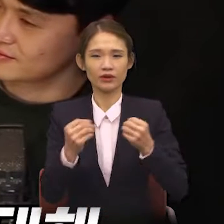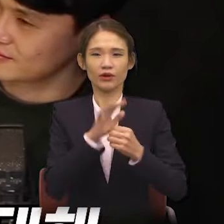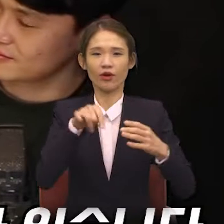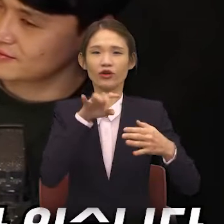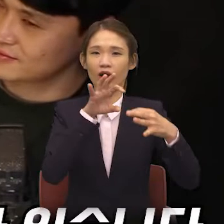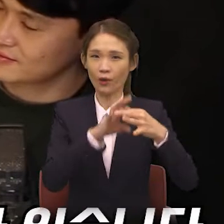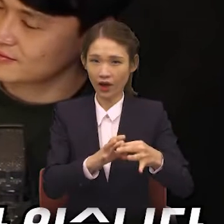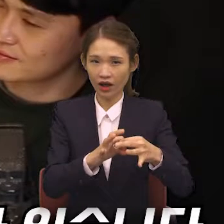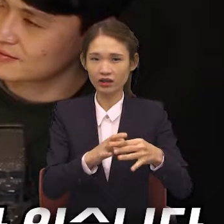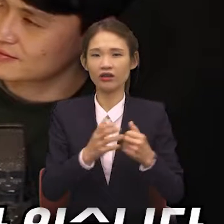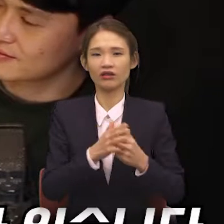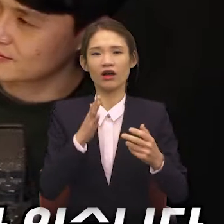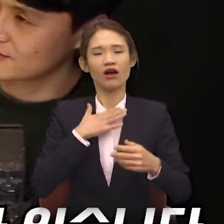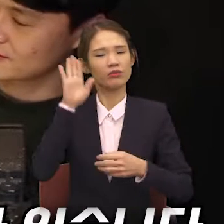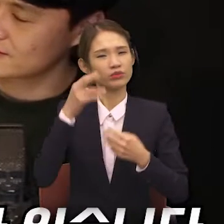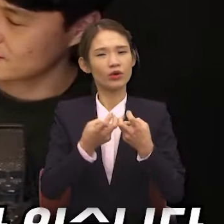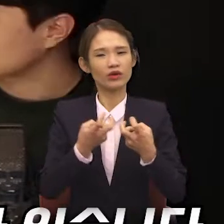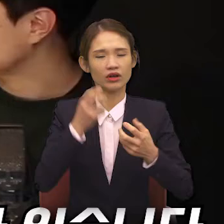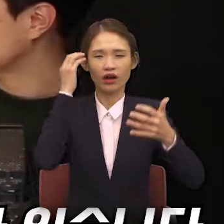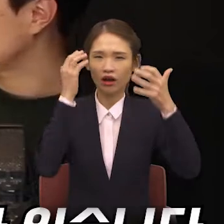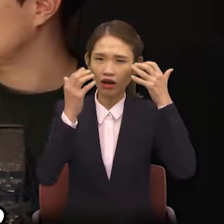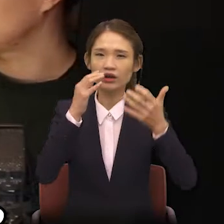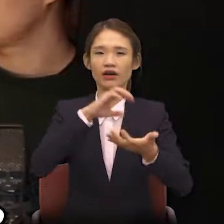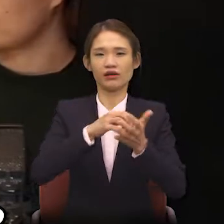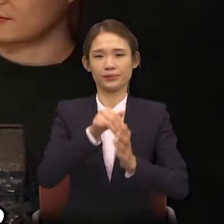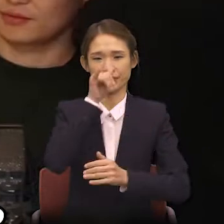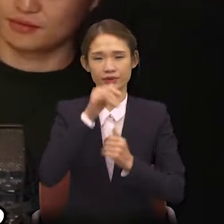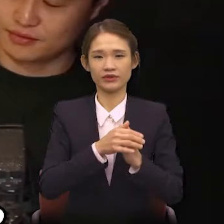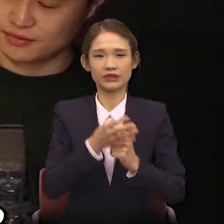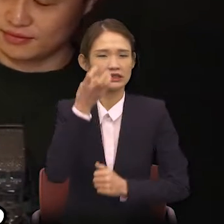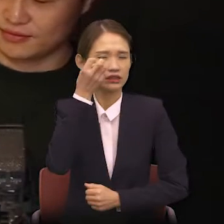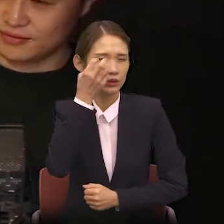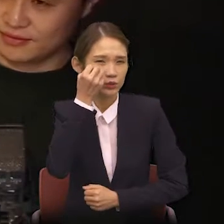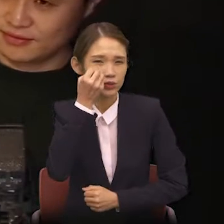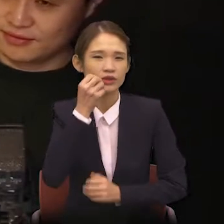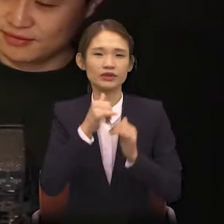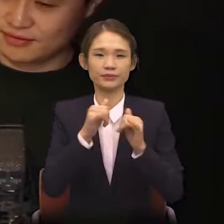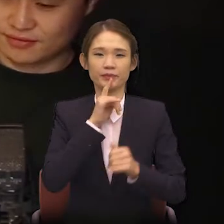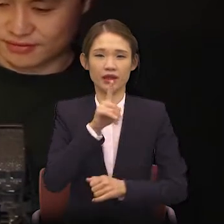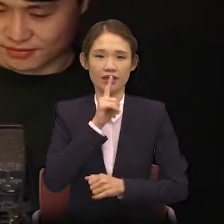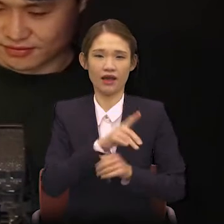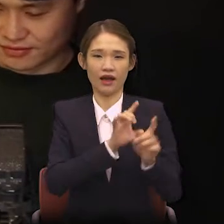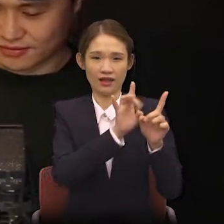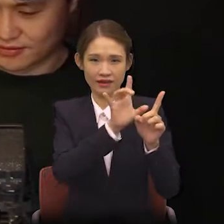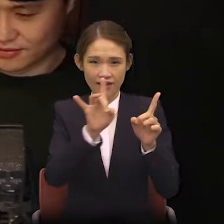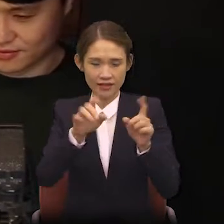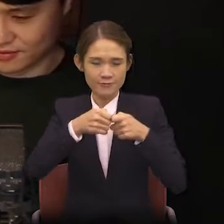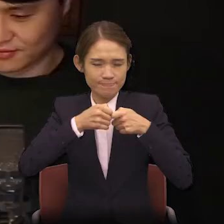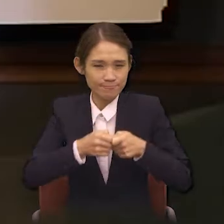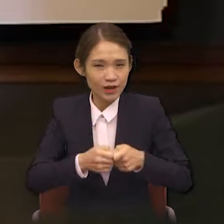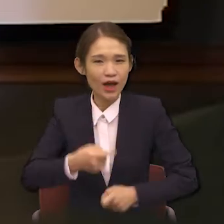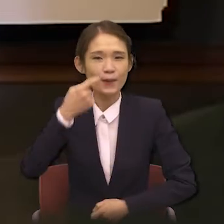거기에 대해 이게 어떻게 대응하면 좋을지 헷갈릴 때가 있습니다. 그쵸. 이제 그 미묘한 말들을 하나하나 좀 이렇게 뽀개기를